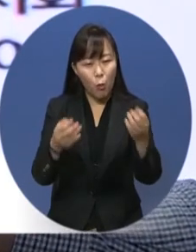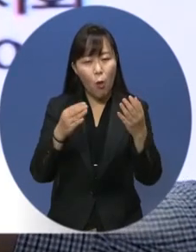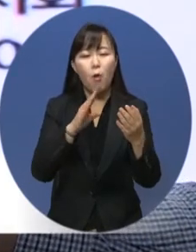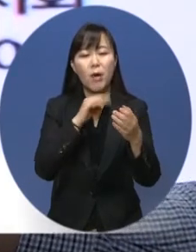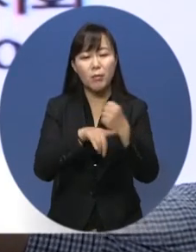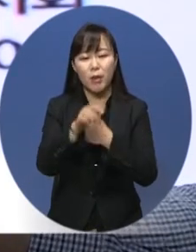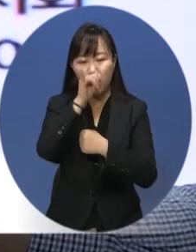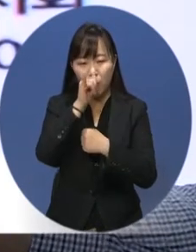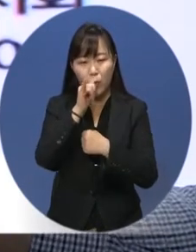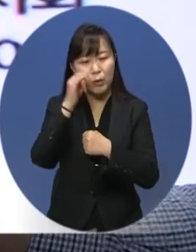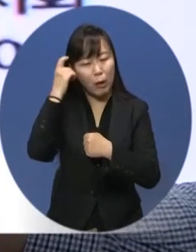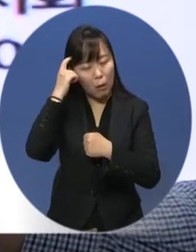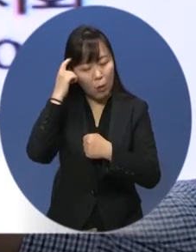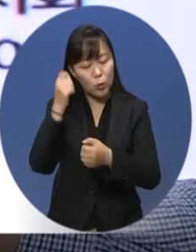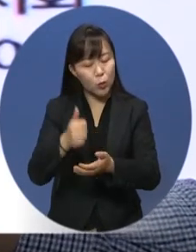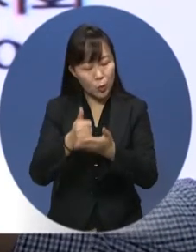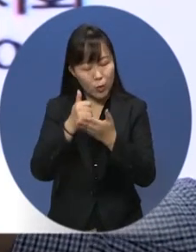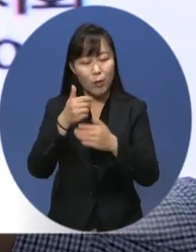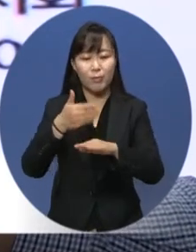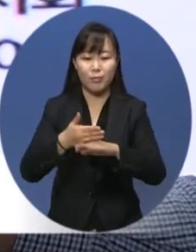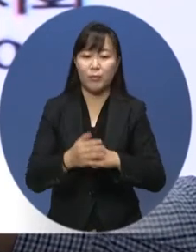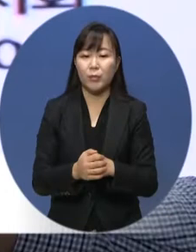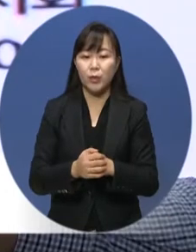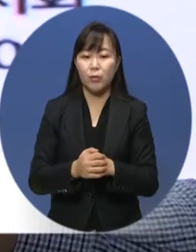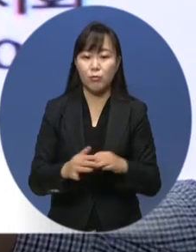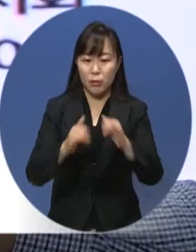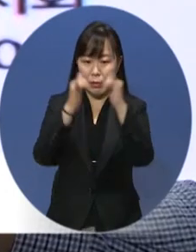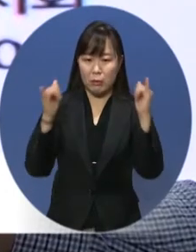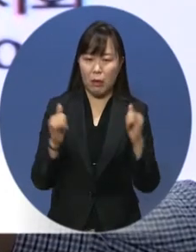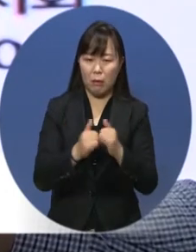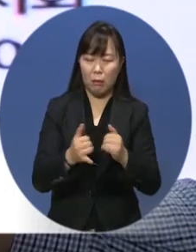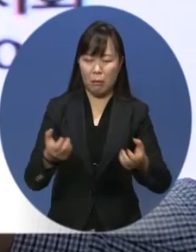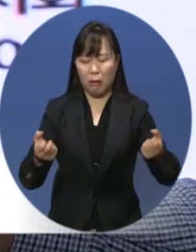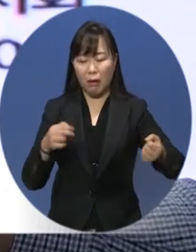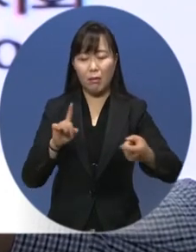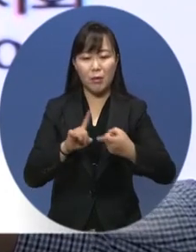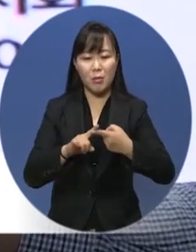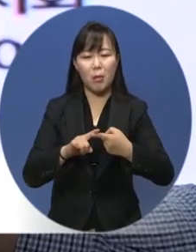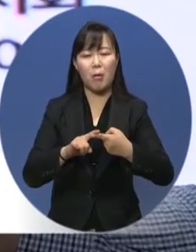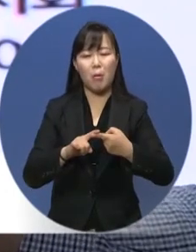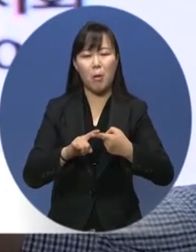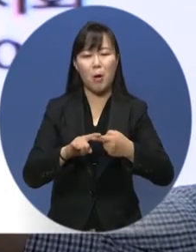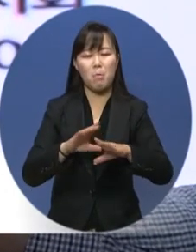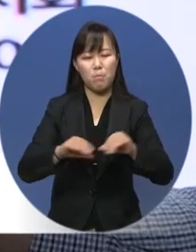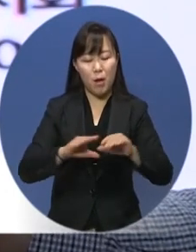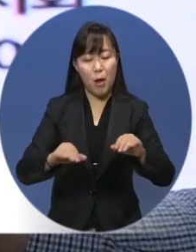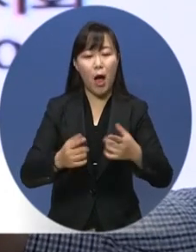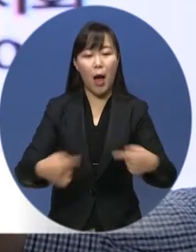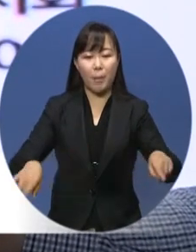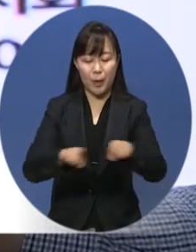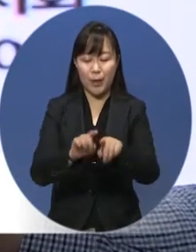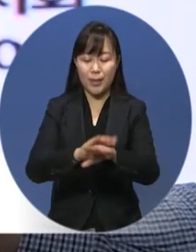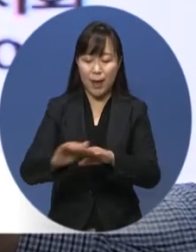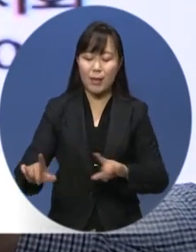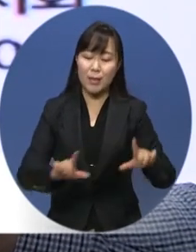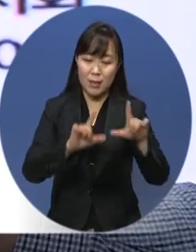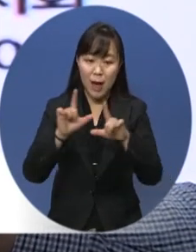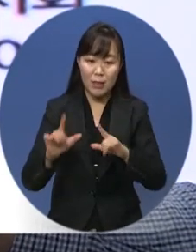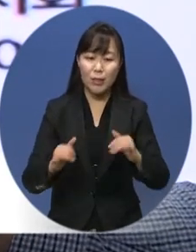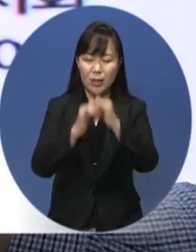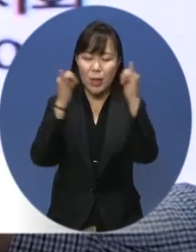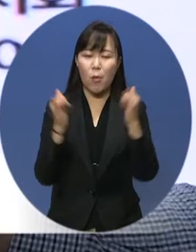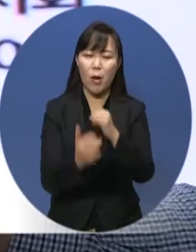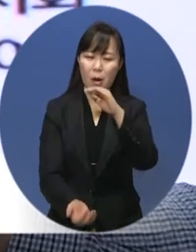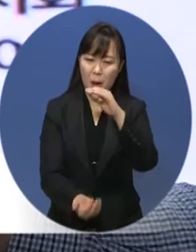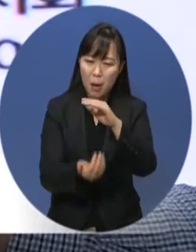감사 인사를 드립니다. 예, 우리 사회가 사회 양극화를 해소해서, 예, 더불어 잘 사는 사회가 되어야 된다. 그게 우리 그